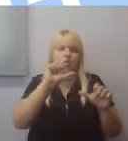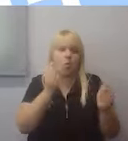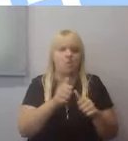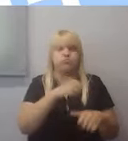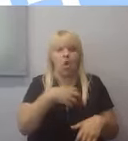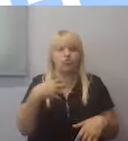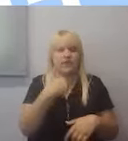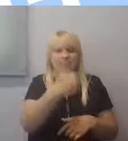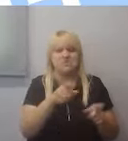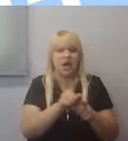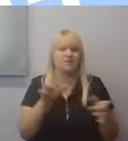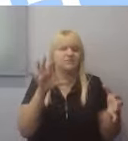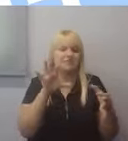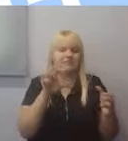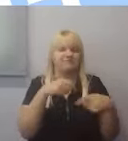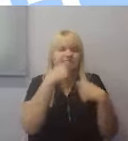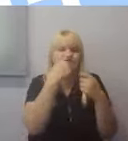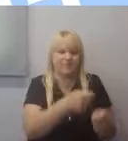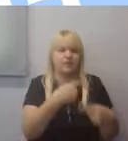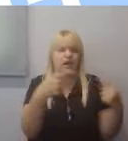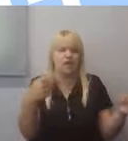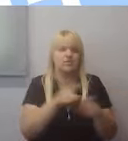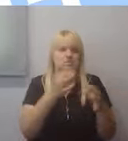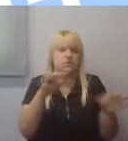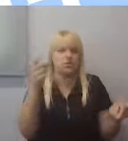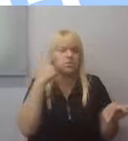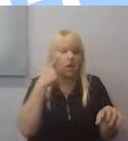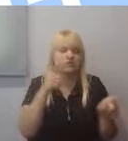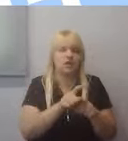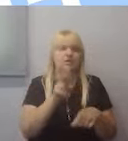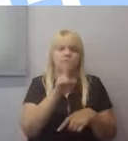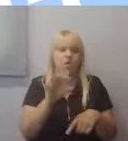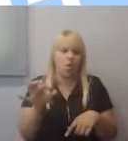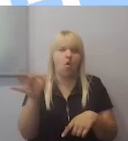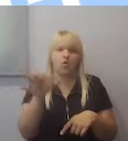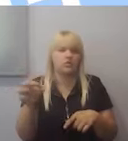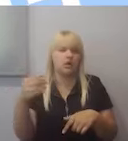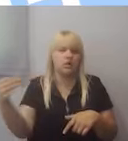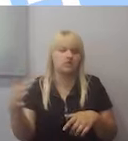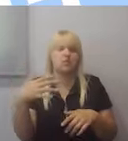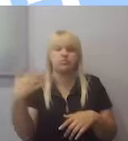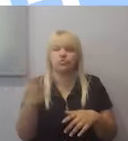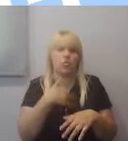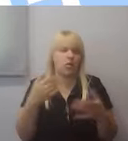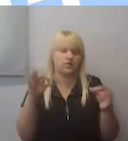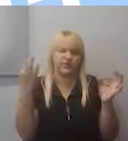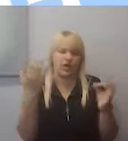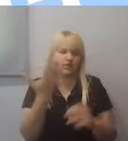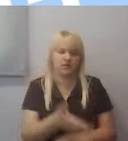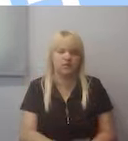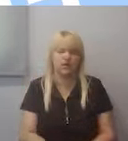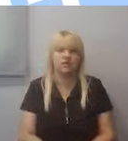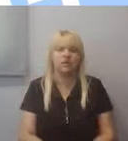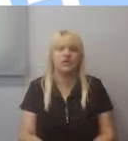ajiem resursiem no brīvprātīgo un nevalstisko organizāciju puses ir ļoti liela nozīmīga jāņem vērā